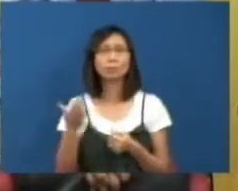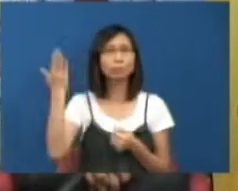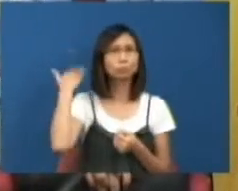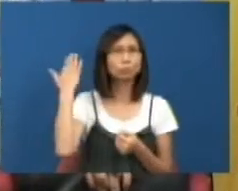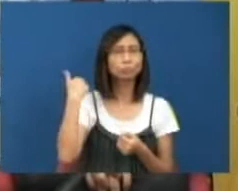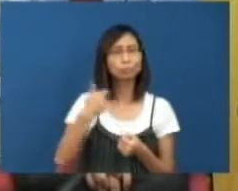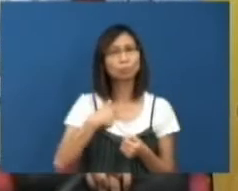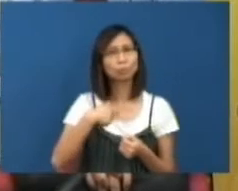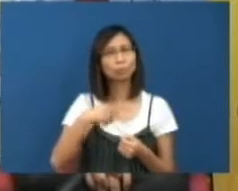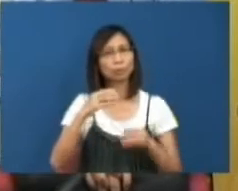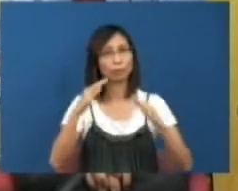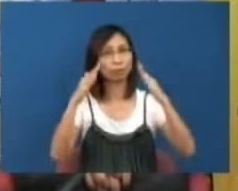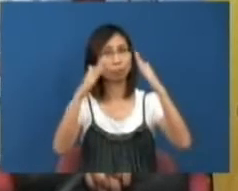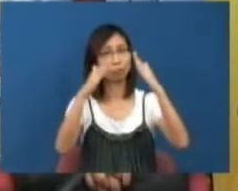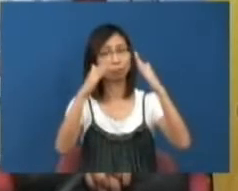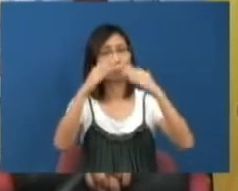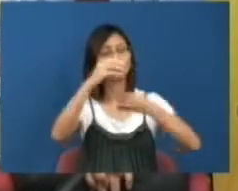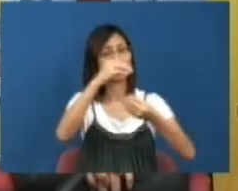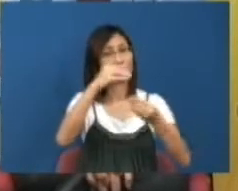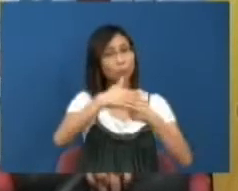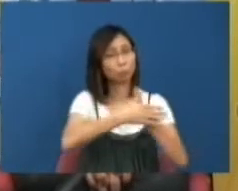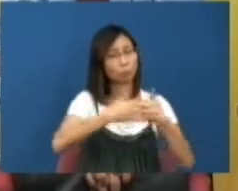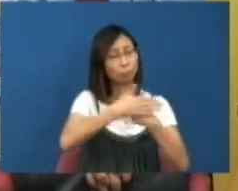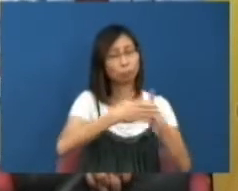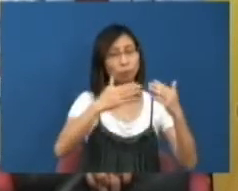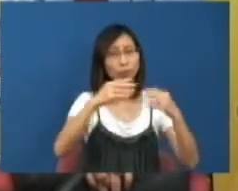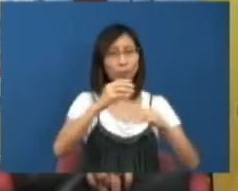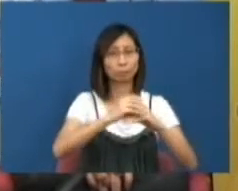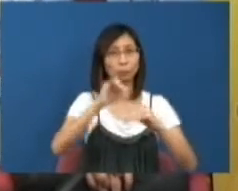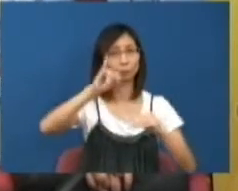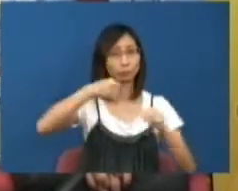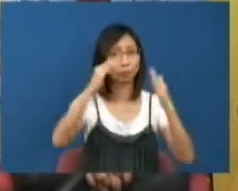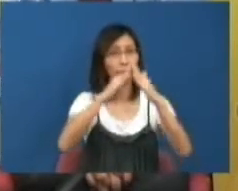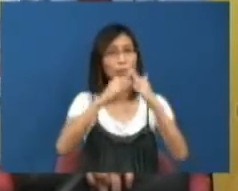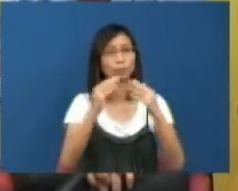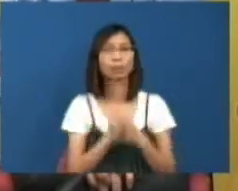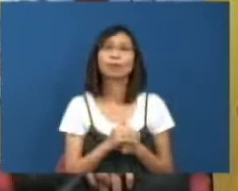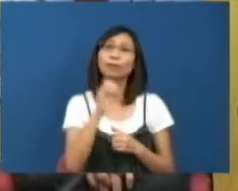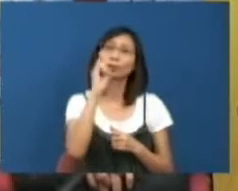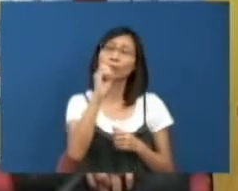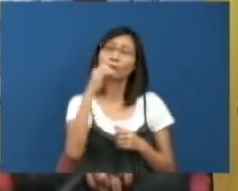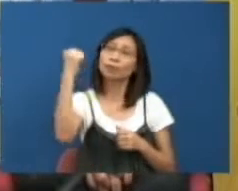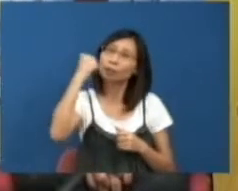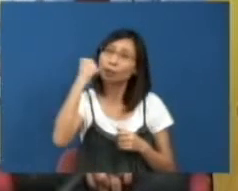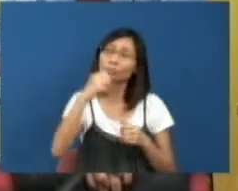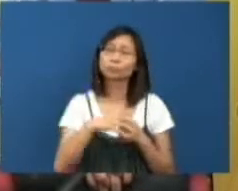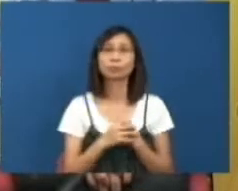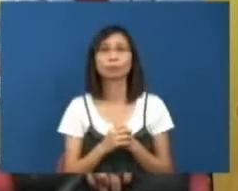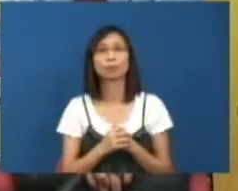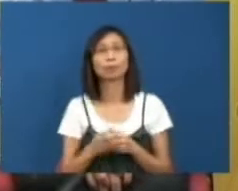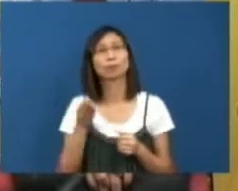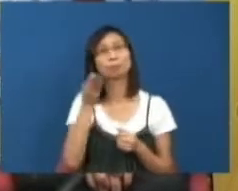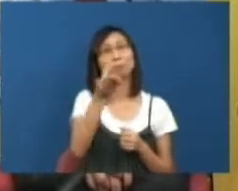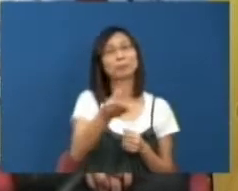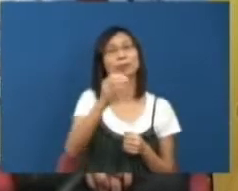我哋想做一個綠色嘅審計啊嘛。其實我哋希望就係zero energy 啦，即係輸入嘅能